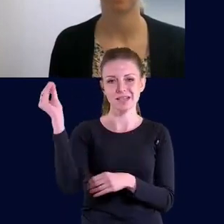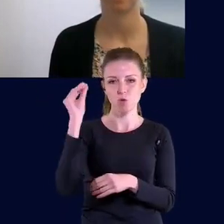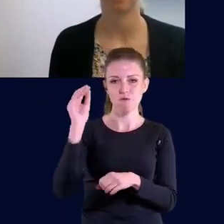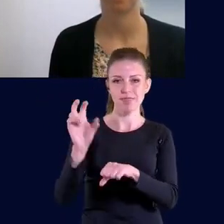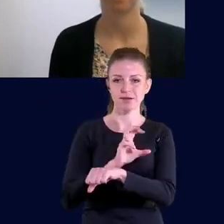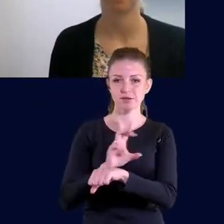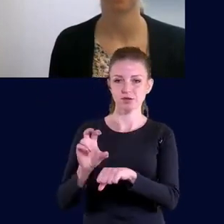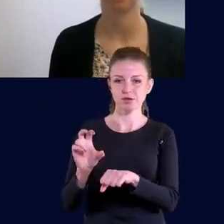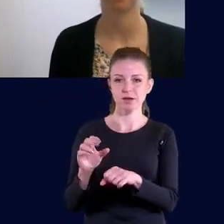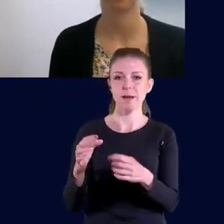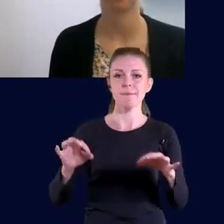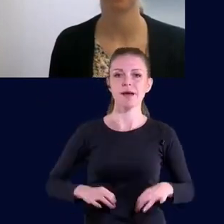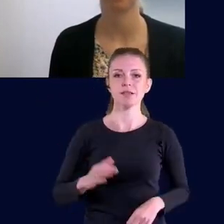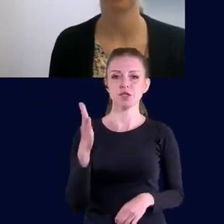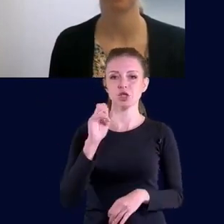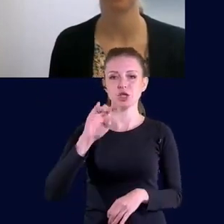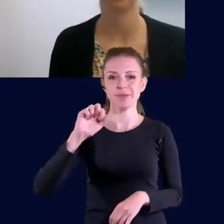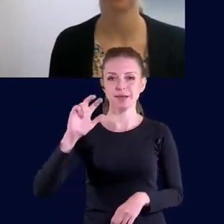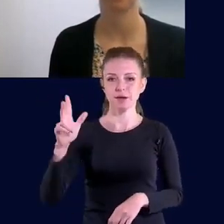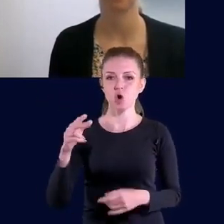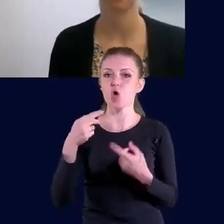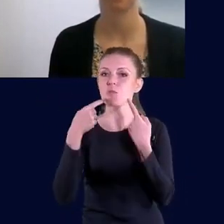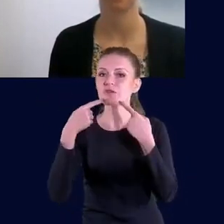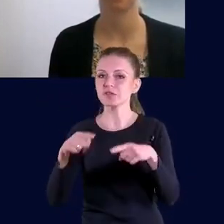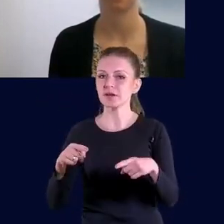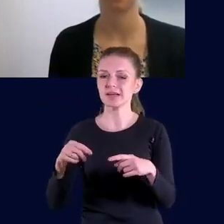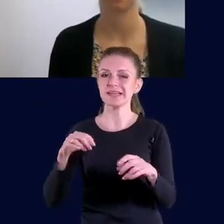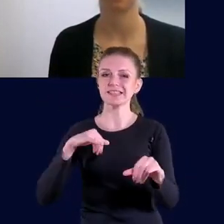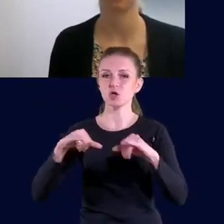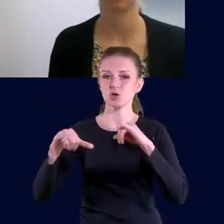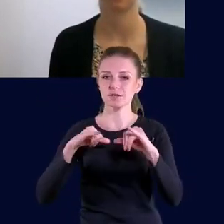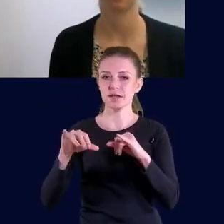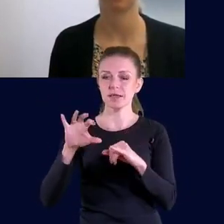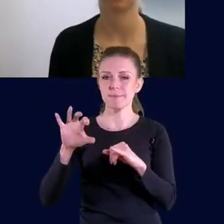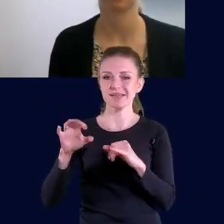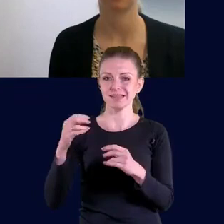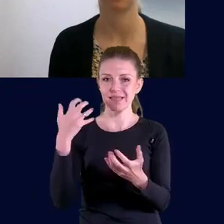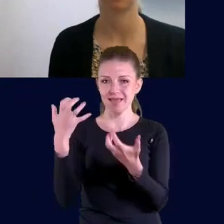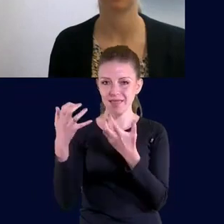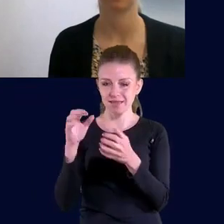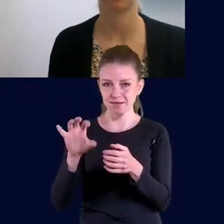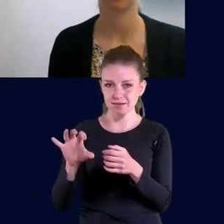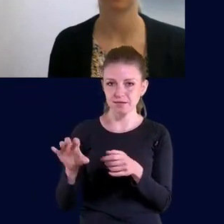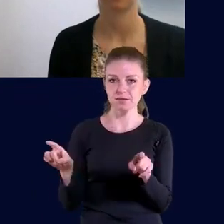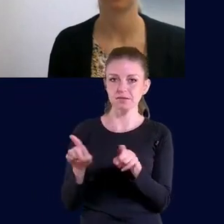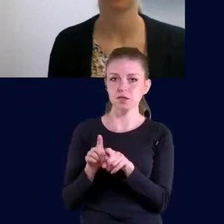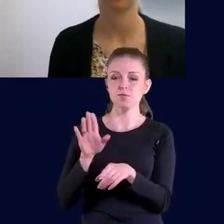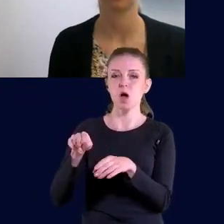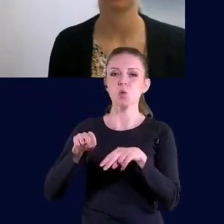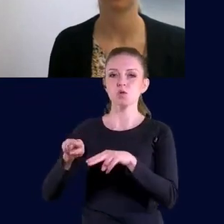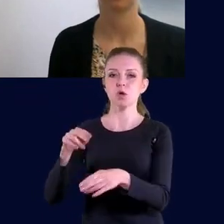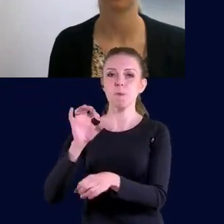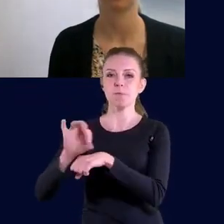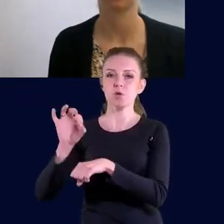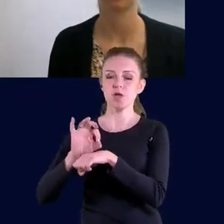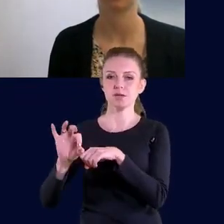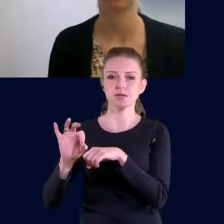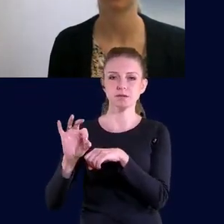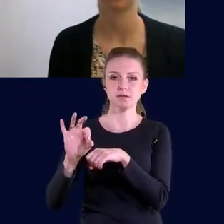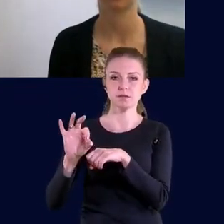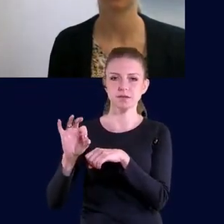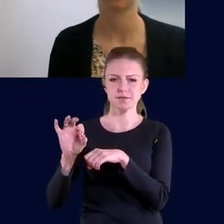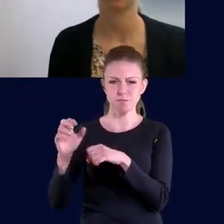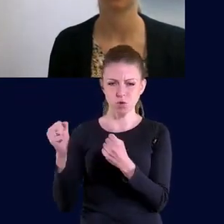Agnieszka Szymik odpowiada za zarządzanie bazami danych i zasobami elektronicznymi bierze udział w projekcie Mozil danych